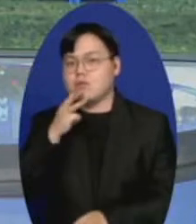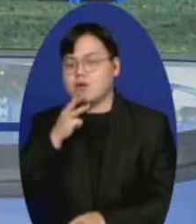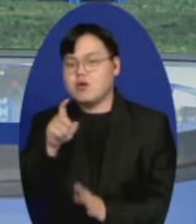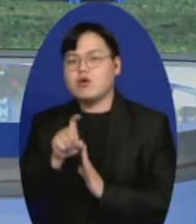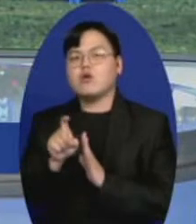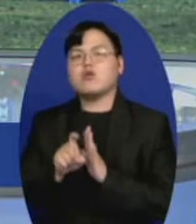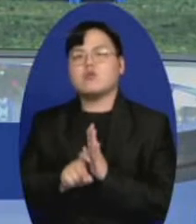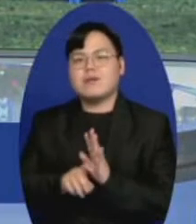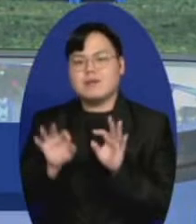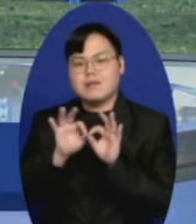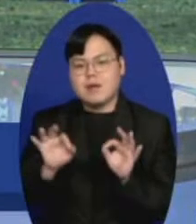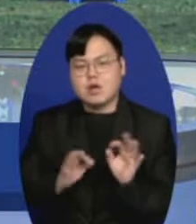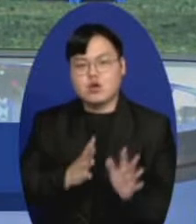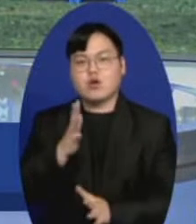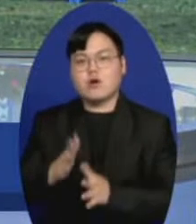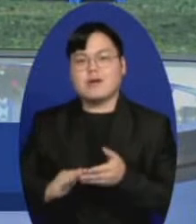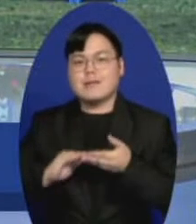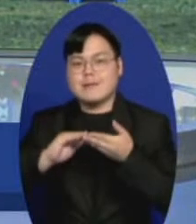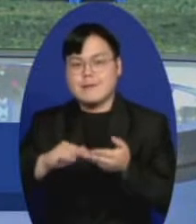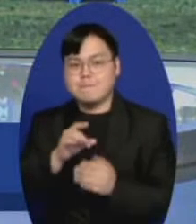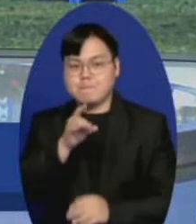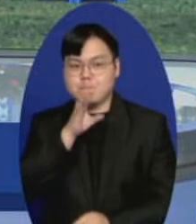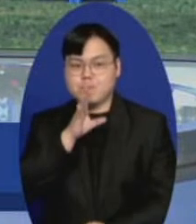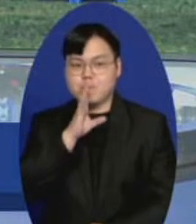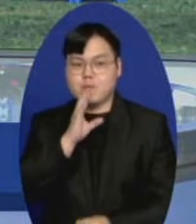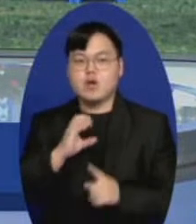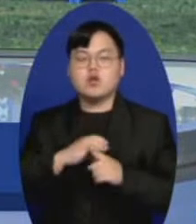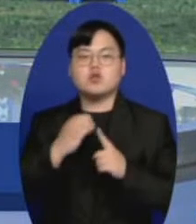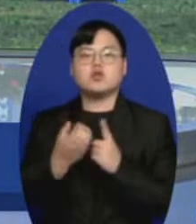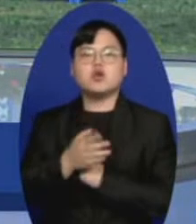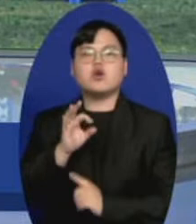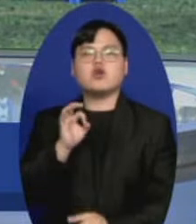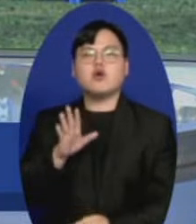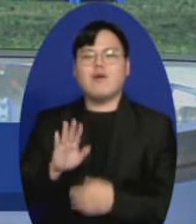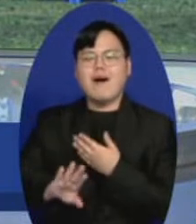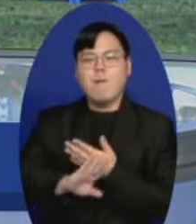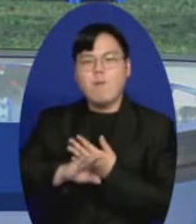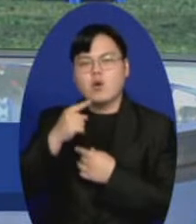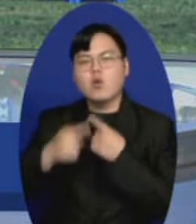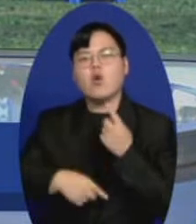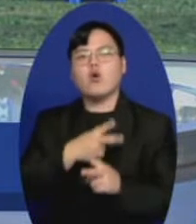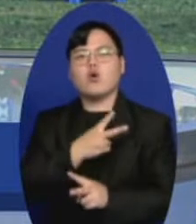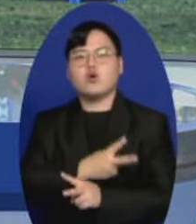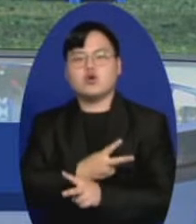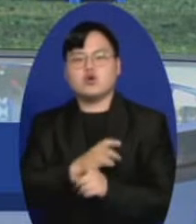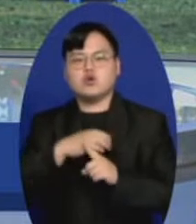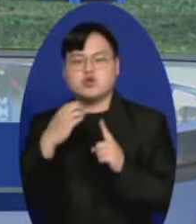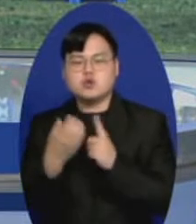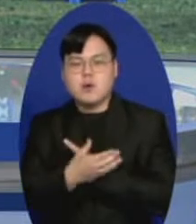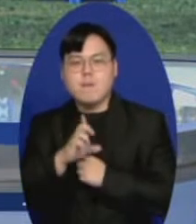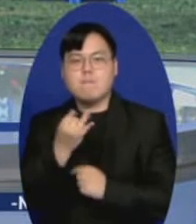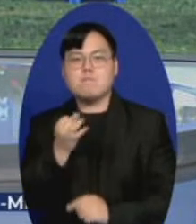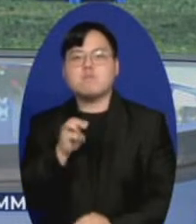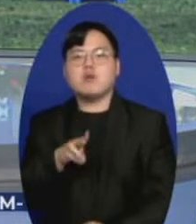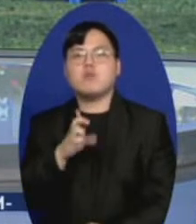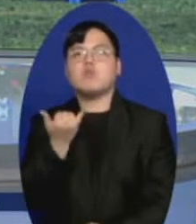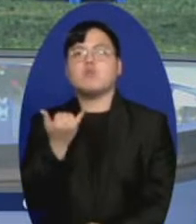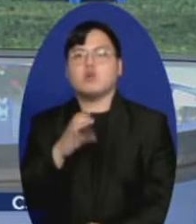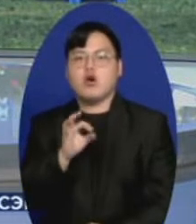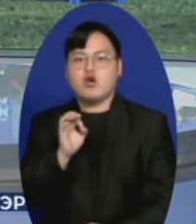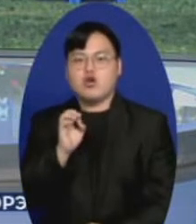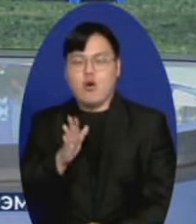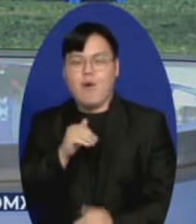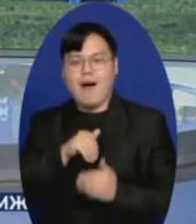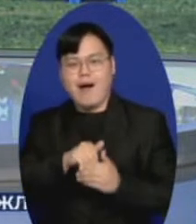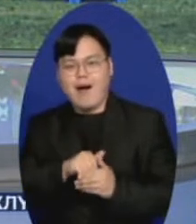өдрийн цагийн үр дээр эдгээр болон бусад мэдээний дэлгэрэнгүйд анхаарлаа хандуулсан. Соёлын үвийг хамгаалах тухай хууль, соёлын бит бус үвийг хадгалж хамгаалах түгээн